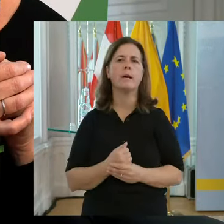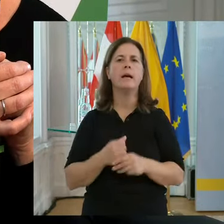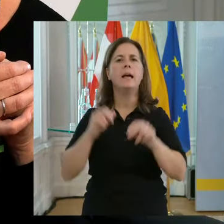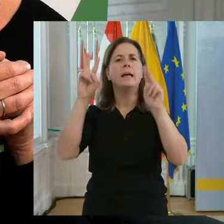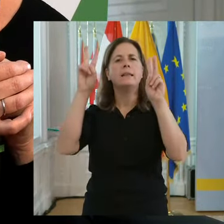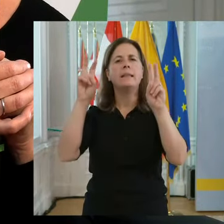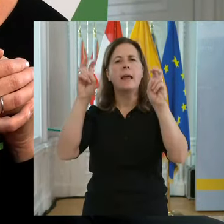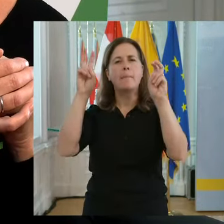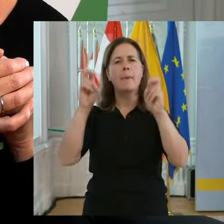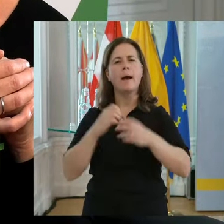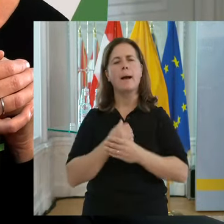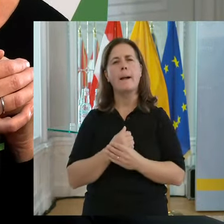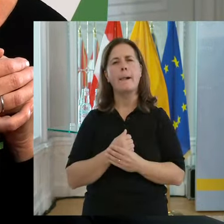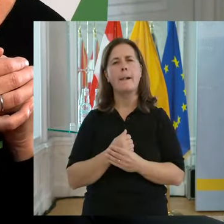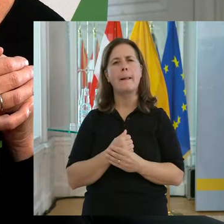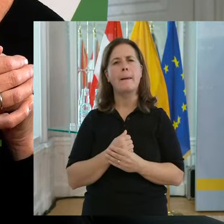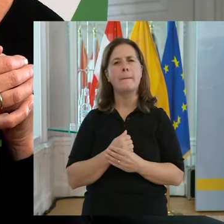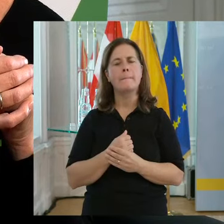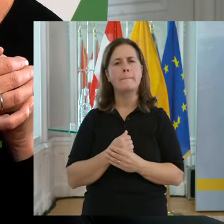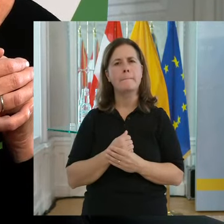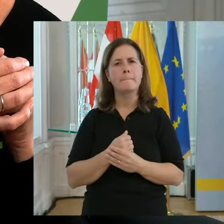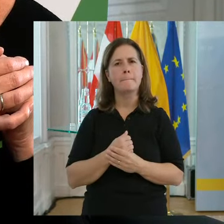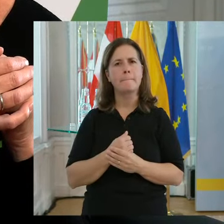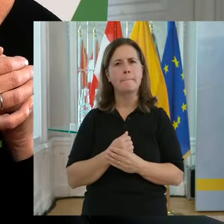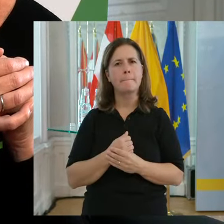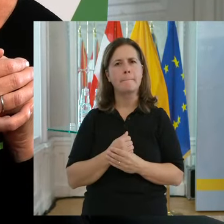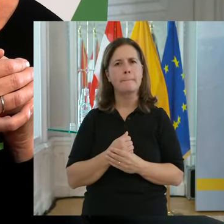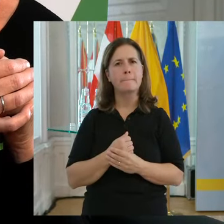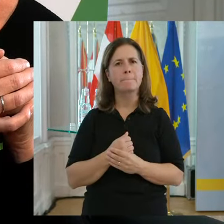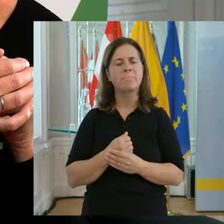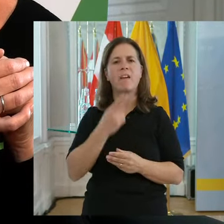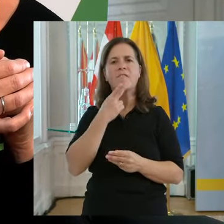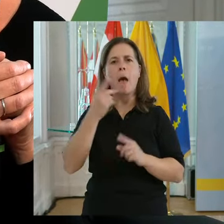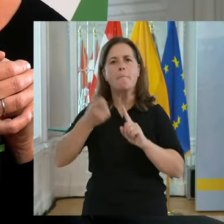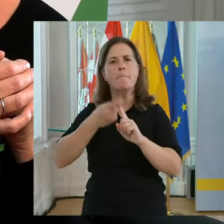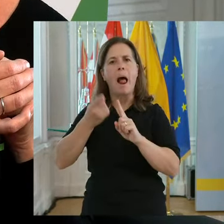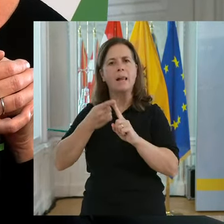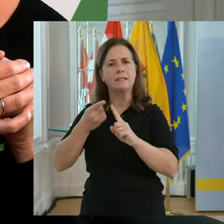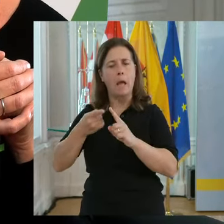der Babyboomer, die jetzt demnächst in Pension gehen.